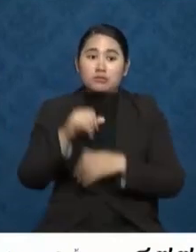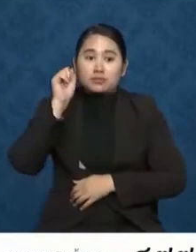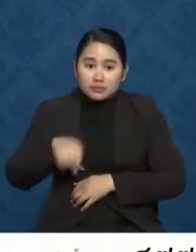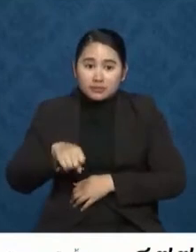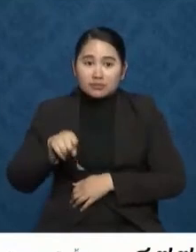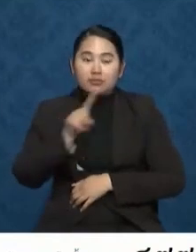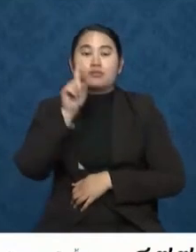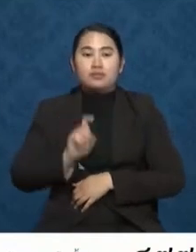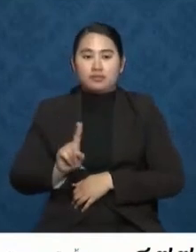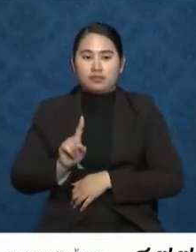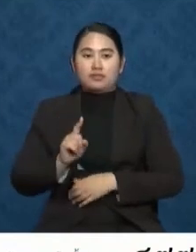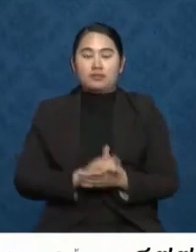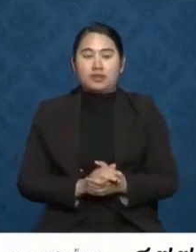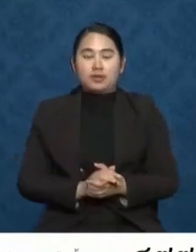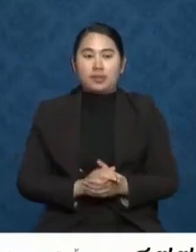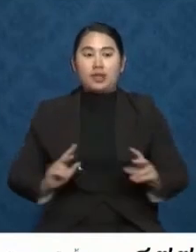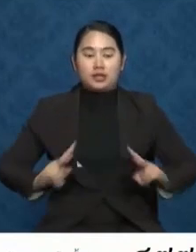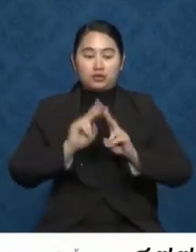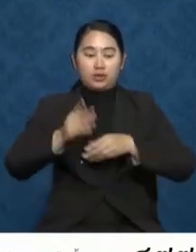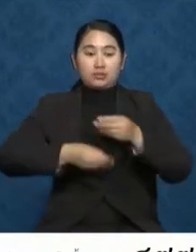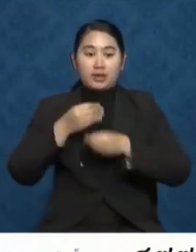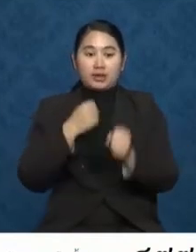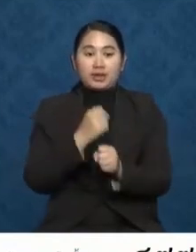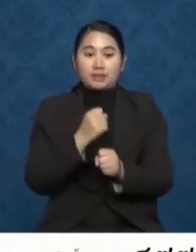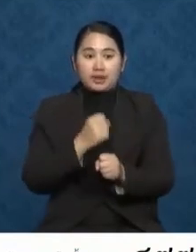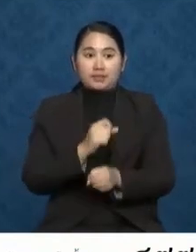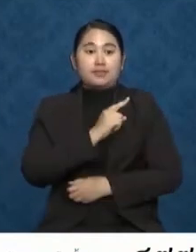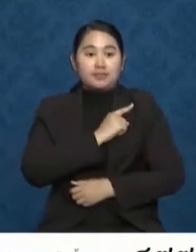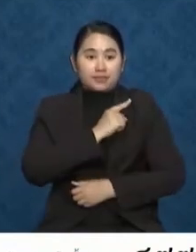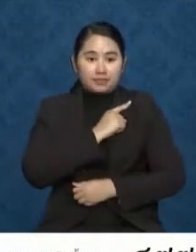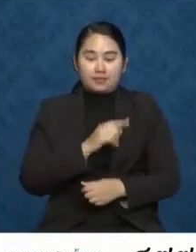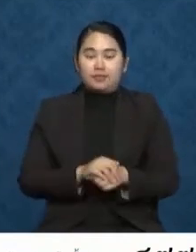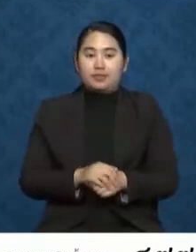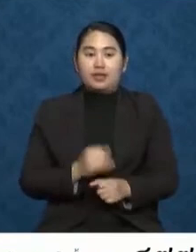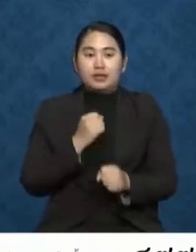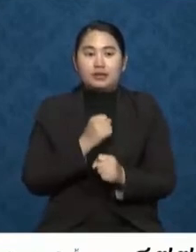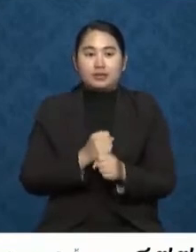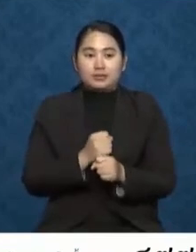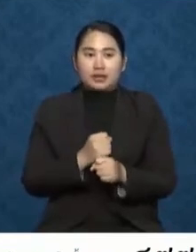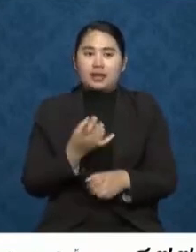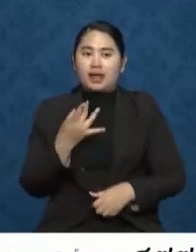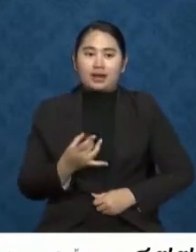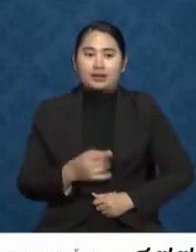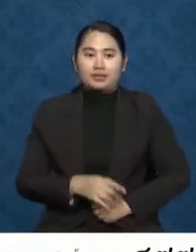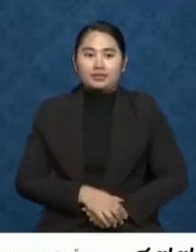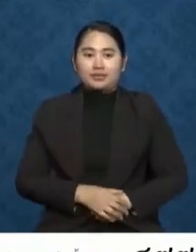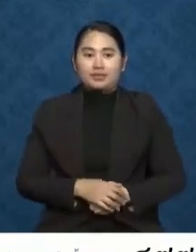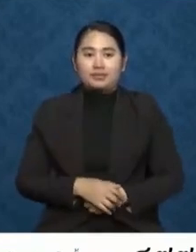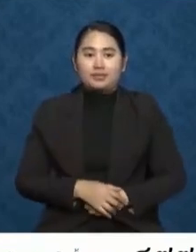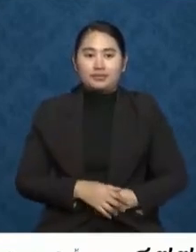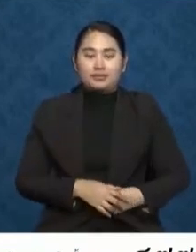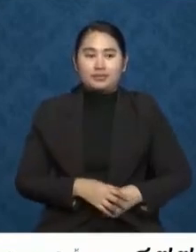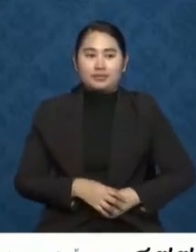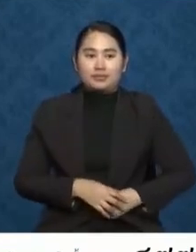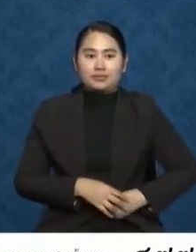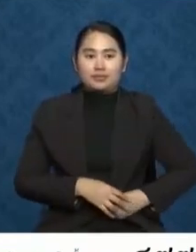ไรทูตพาณิชย์ของกระทรวงพาณิชย์ทูตแรงงานของกระทรวงแรงงานมีไว้ทำอะไรครับท่านประธานข้อเ